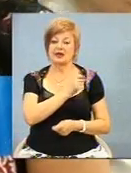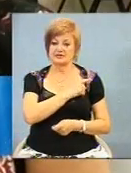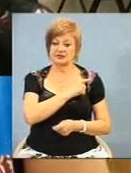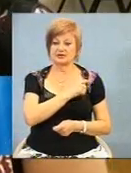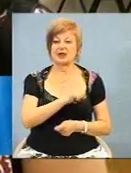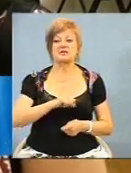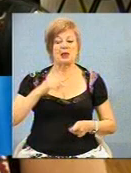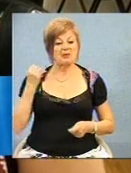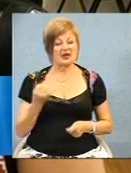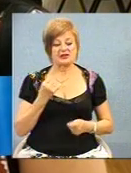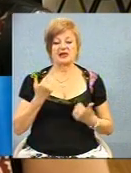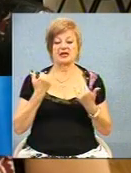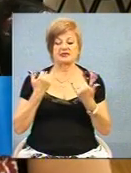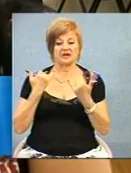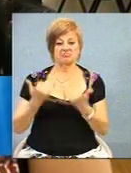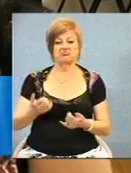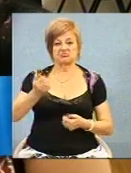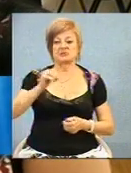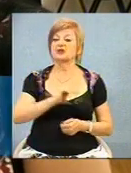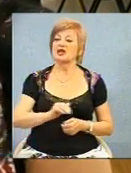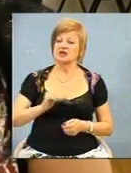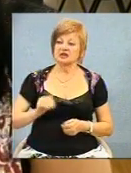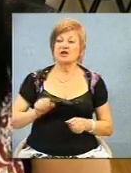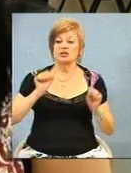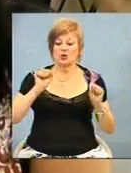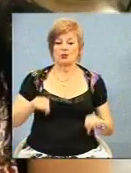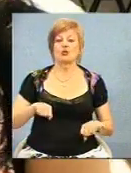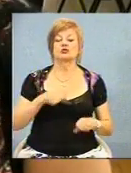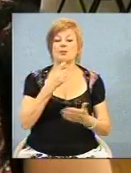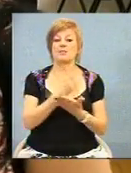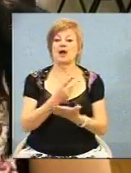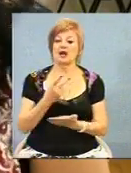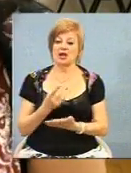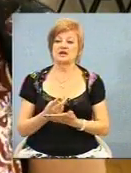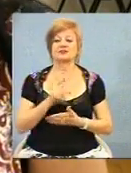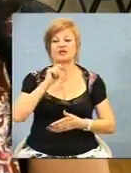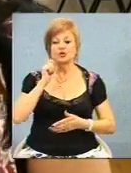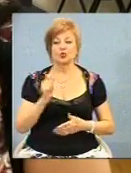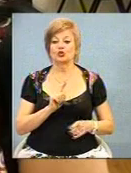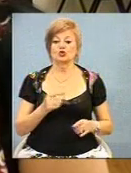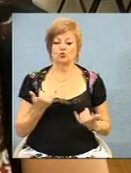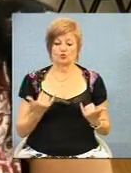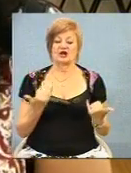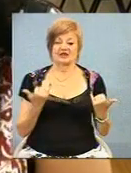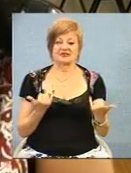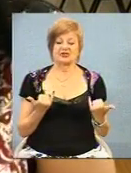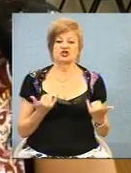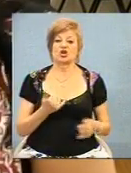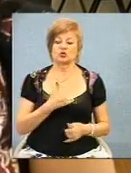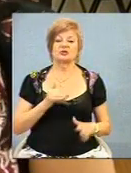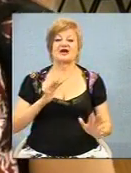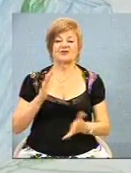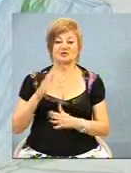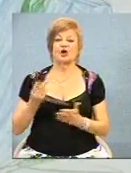саме завдяки дітям ми можемо мати можливість показувати Україну і показувати те, що в нас зараз відбувається, бо малюнки